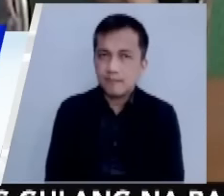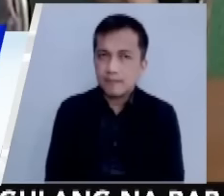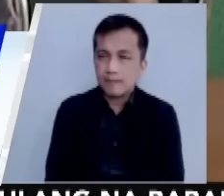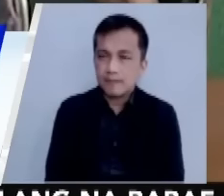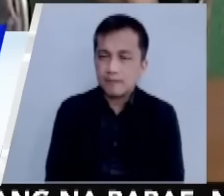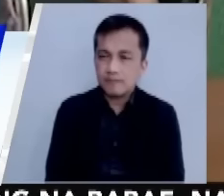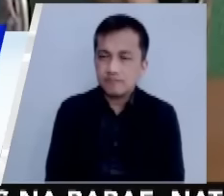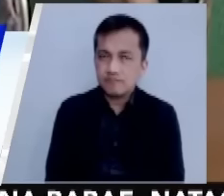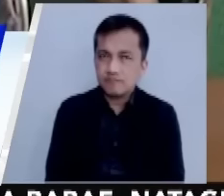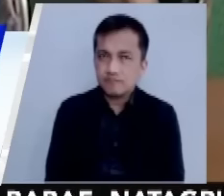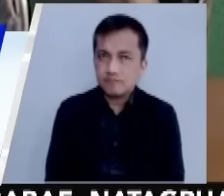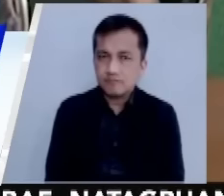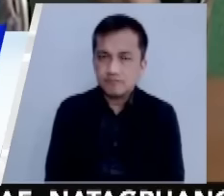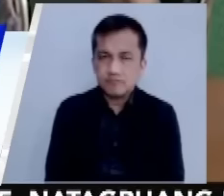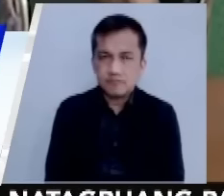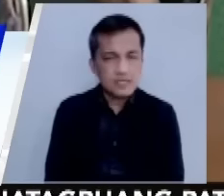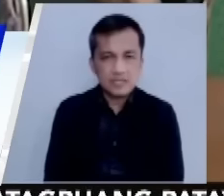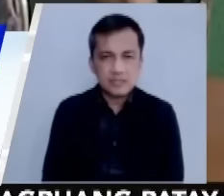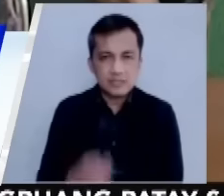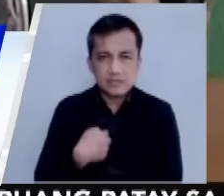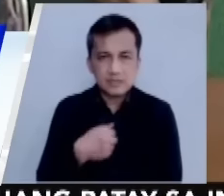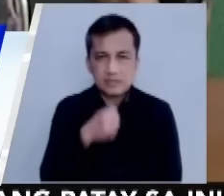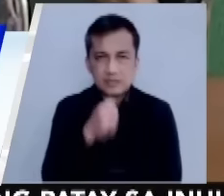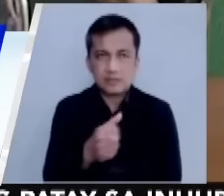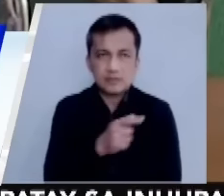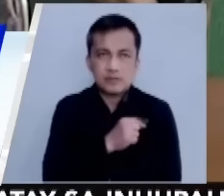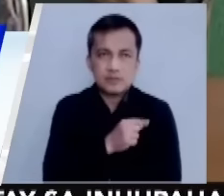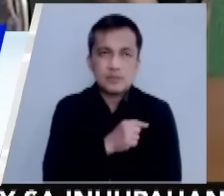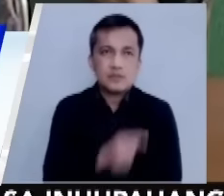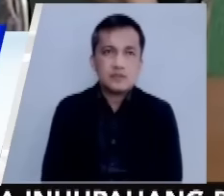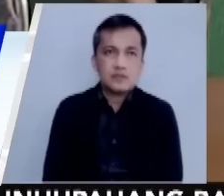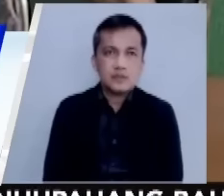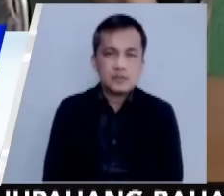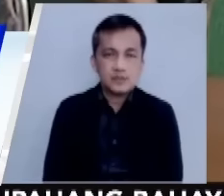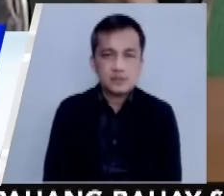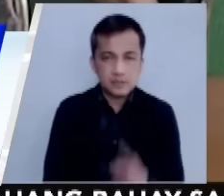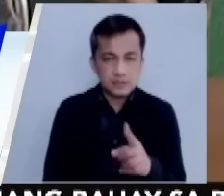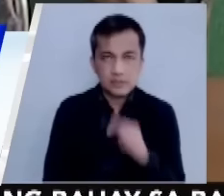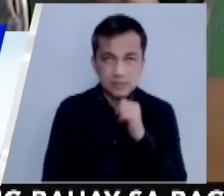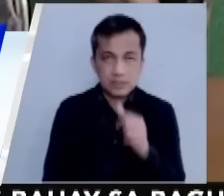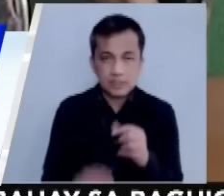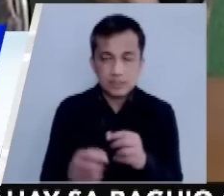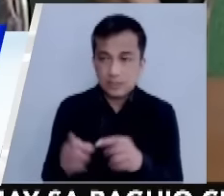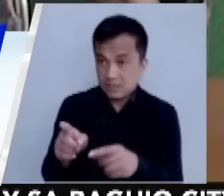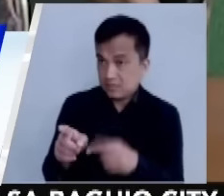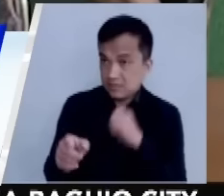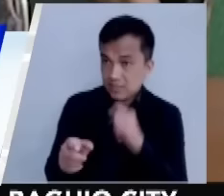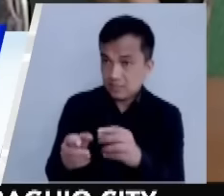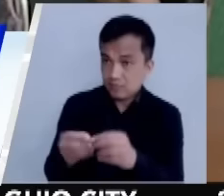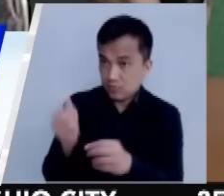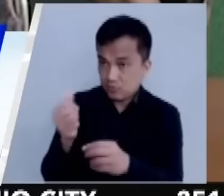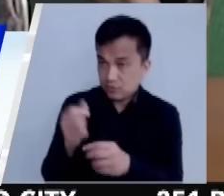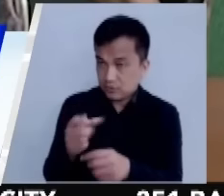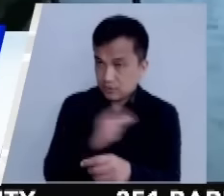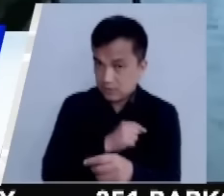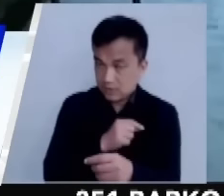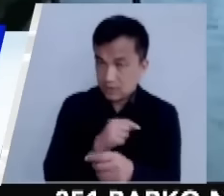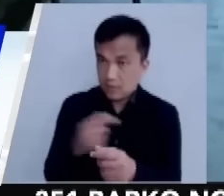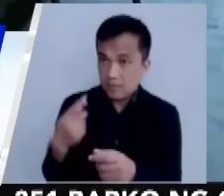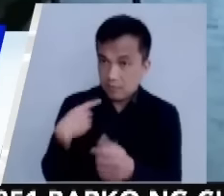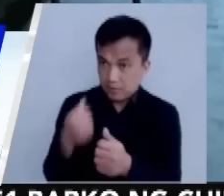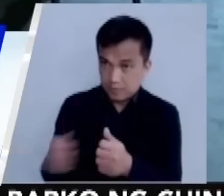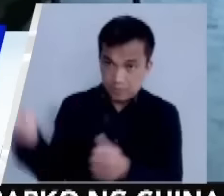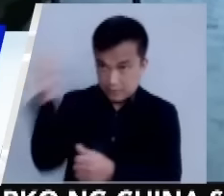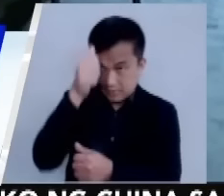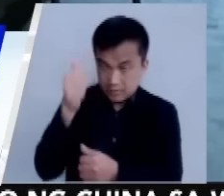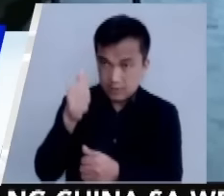Hindi po ako guilty po. So hindi kayo most guilty, merong mas meron pang mas guilty, kumbaga may